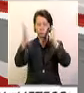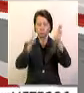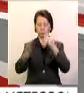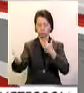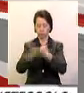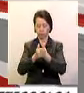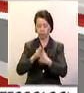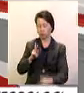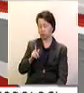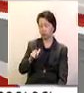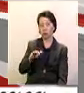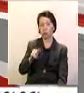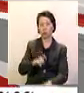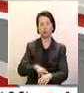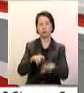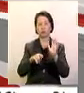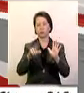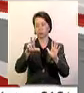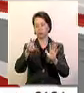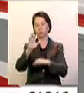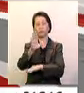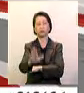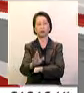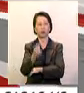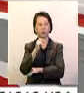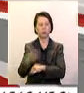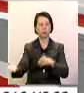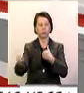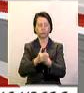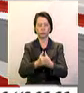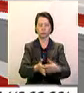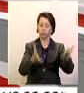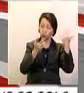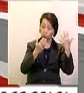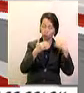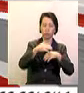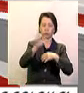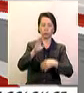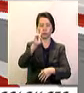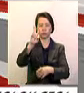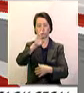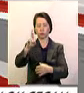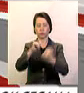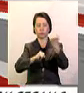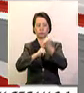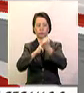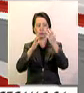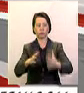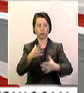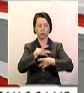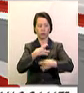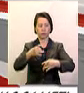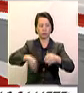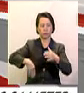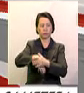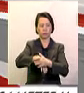Selamat tiba di KLIA kira-kira pukul 5.30 petang tadi. Ketibaan mereka disambut oleh lebih 2,000 penyokong dan peminat